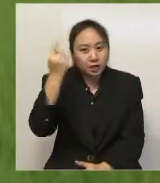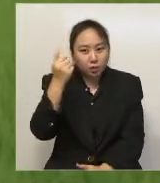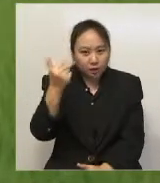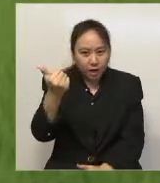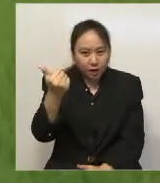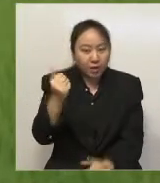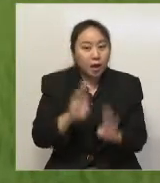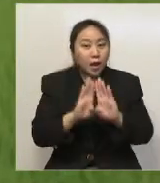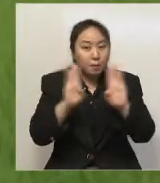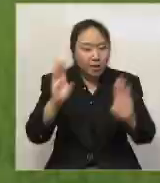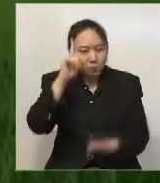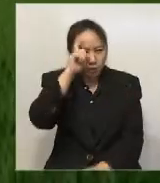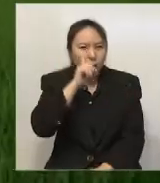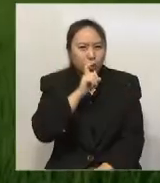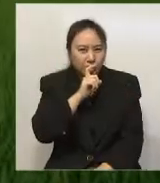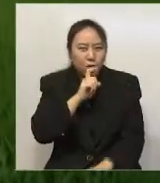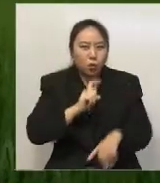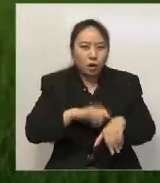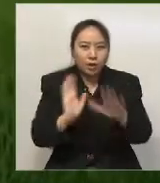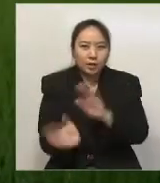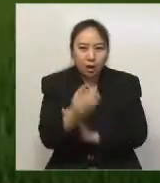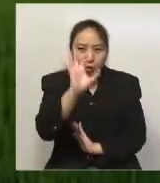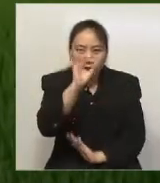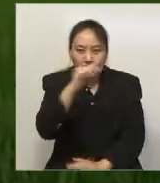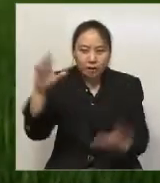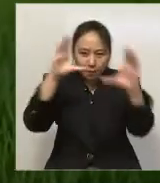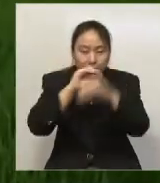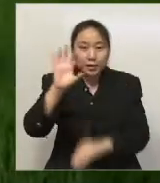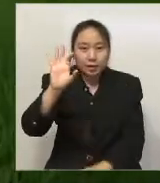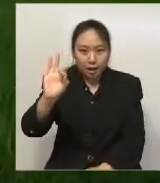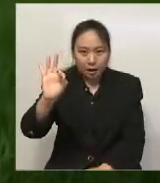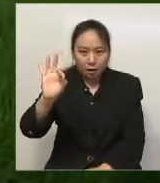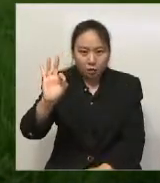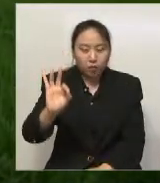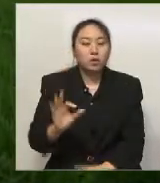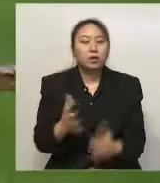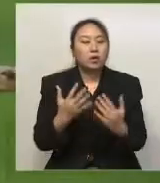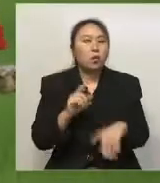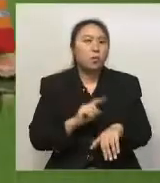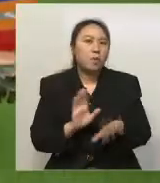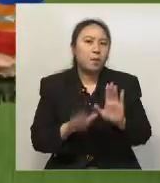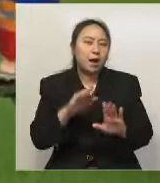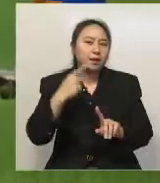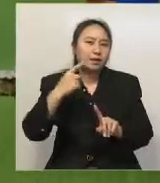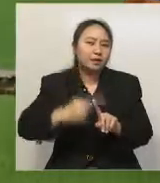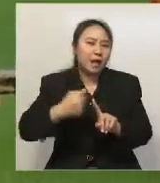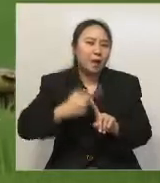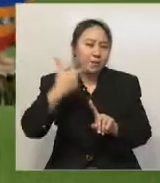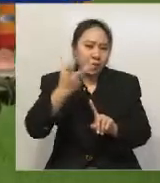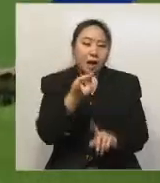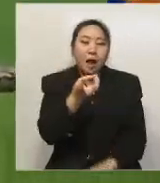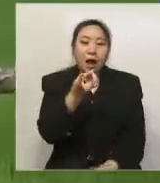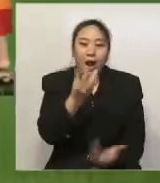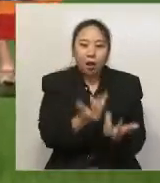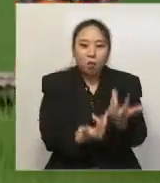นะครับเปิดเฉพาะเสาร์อาทิตย์นะครับเวลา 9:00 น.ถึง 21:00 น.โดยหลังจากนี้ประมาณสัก3เดือนนะครับต้นข้าว